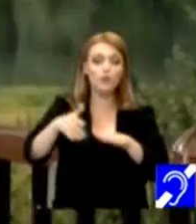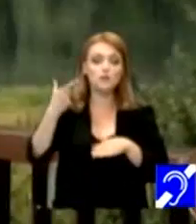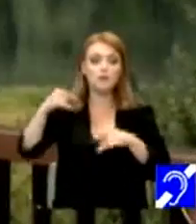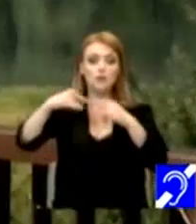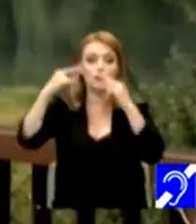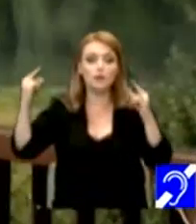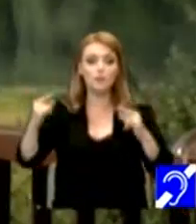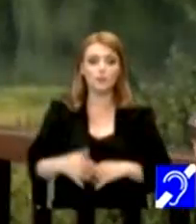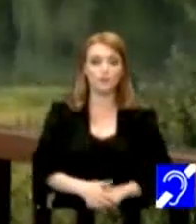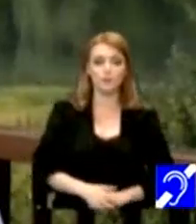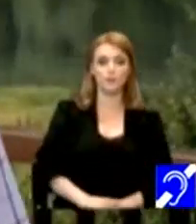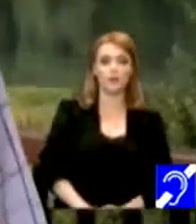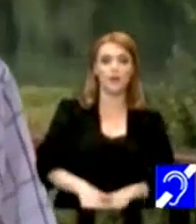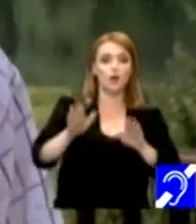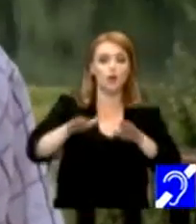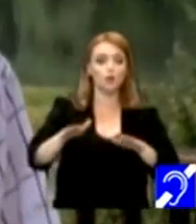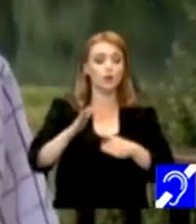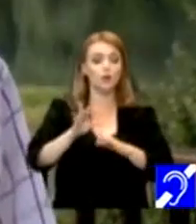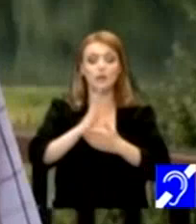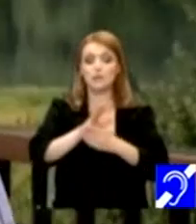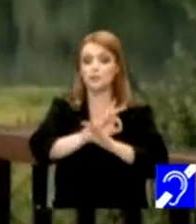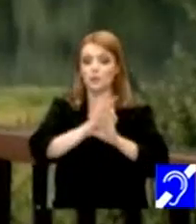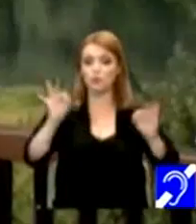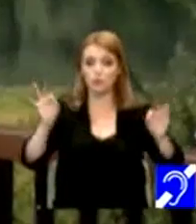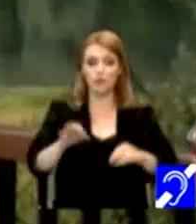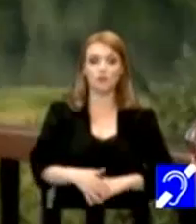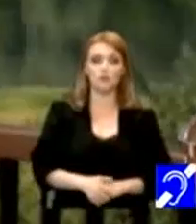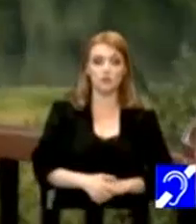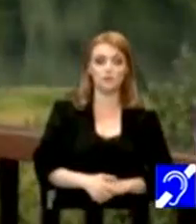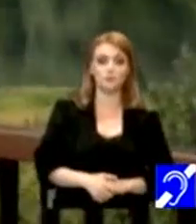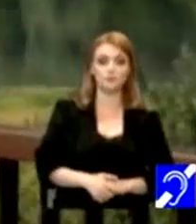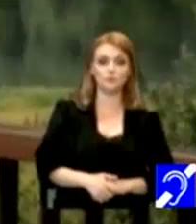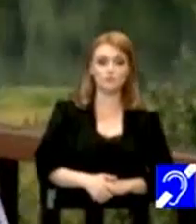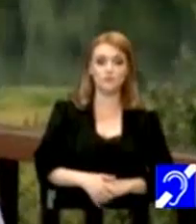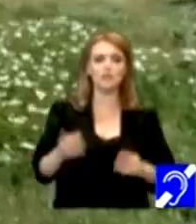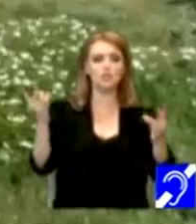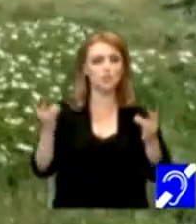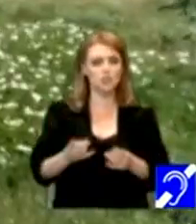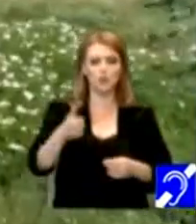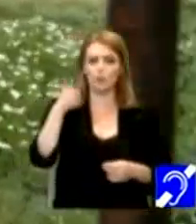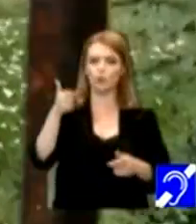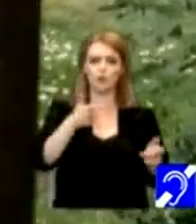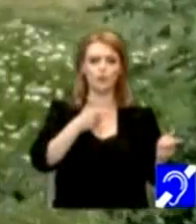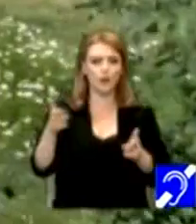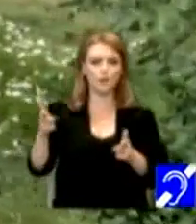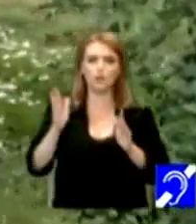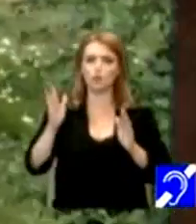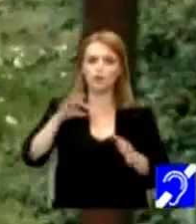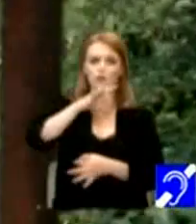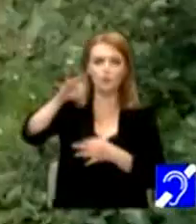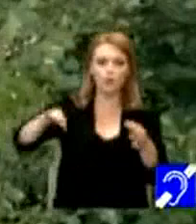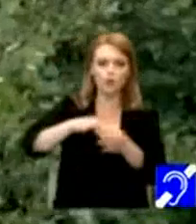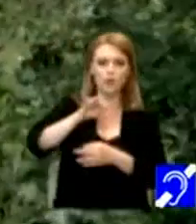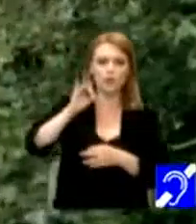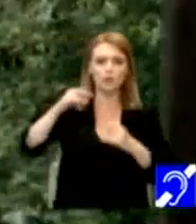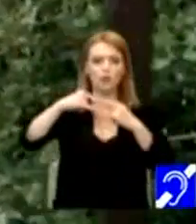Terenul este accidental și necesită o foarte bună pregătire, nu numai de proiectare, dar și de